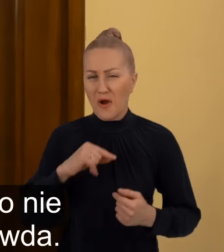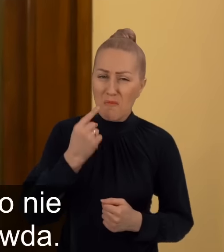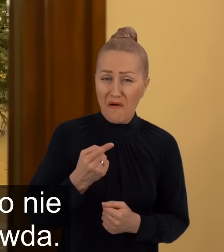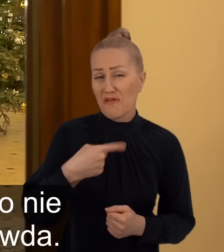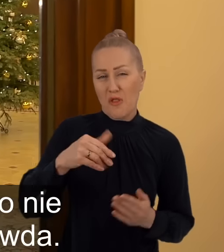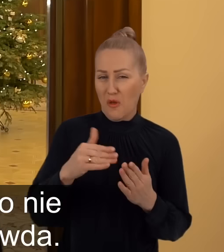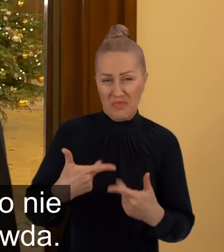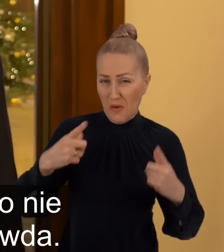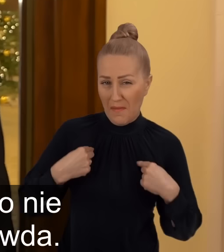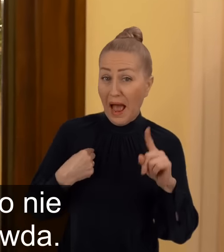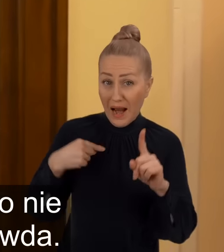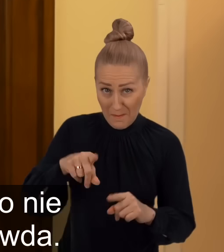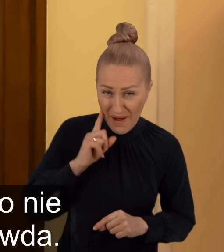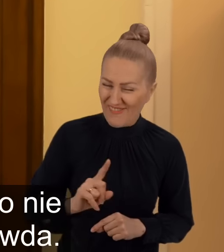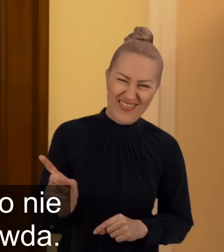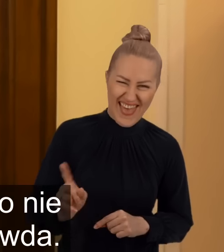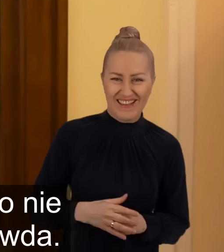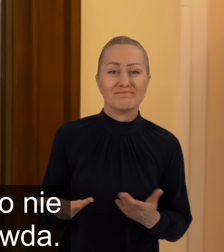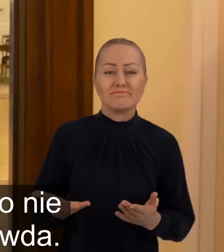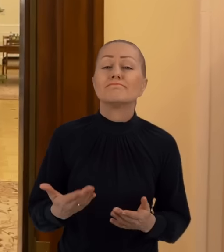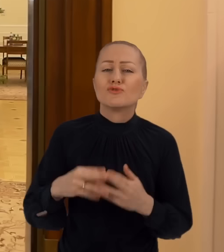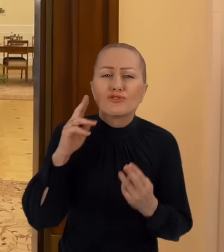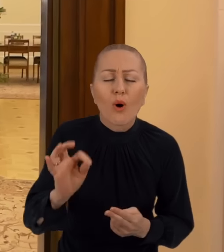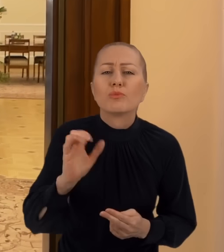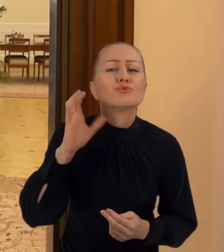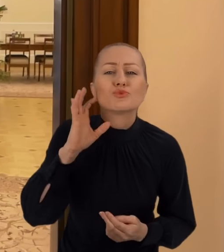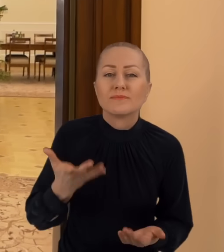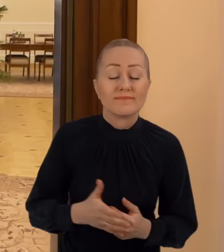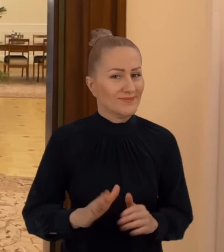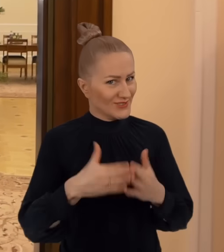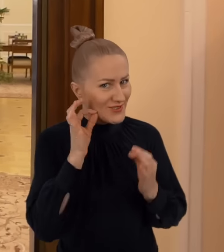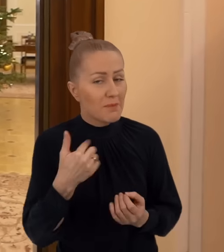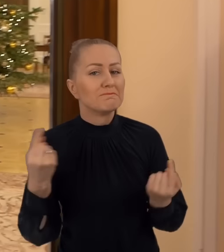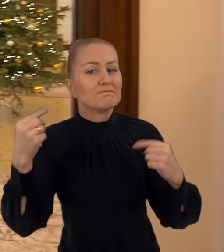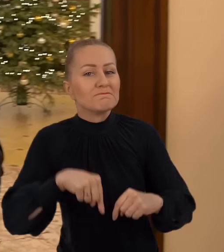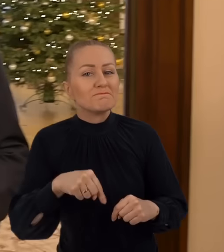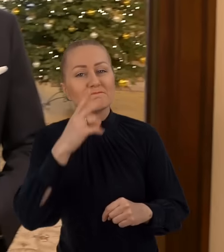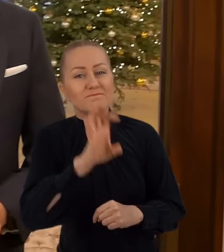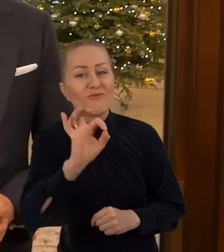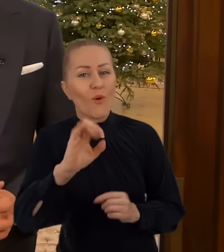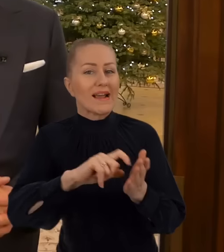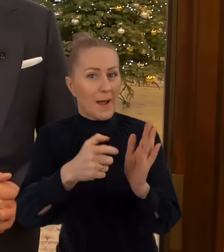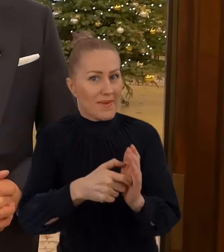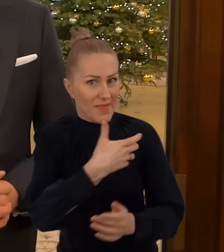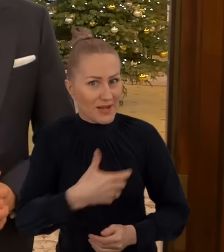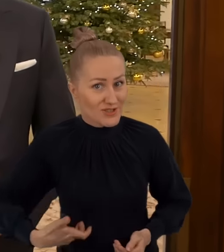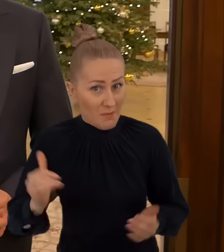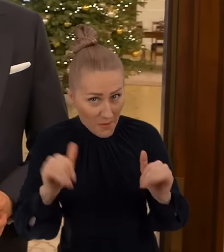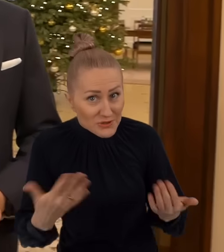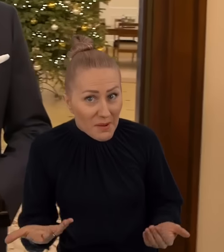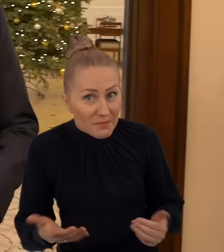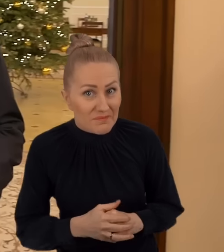mógłbym odpowiedzieć, że nikogo nie ma w domu, ale to nie byłaby prawda. Dzień dobry, słucham. Dzień dobry, przyszliśmy zobaczyć gabinet pana marszałka. Czy